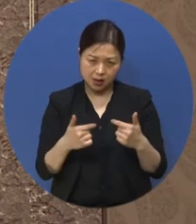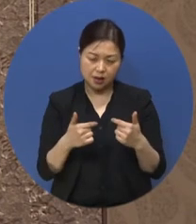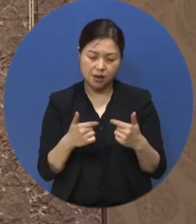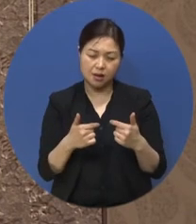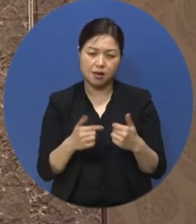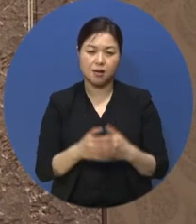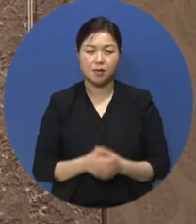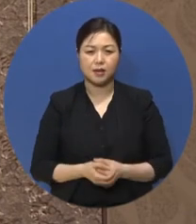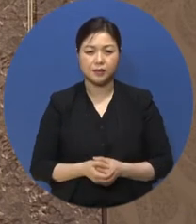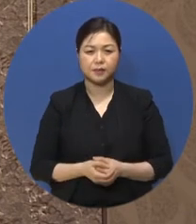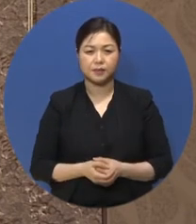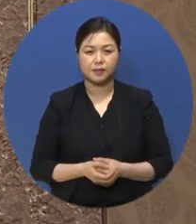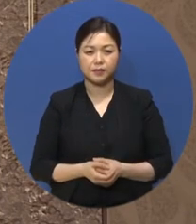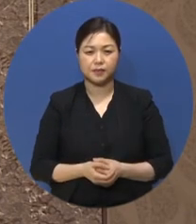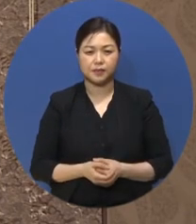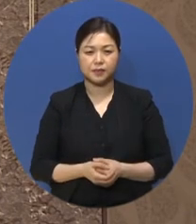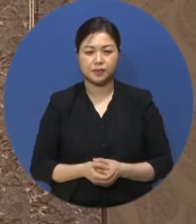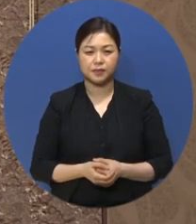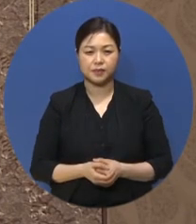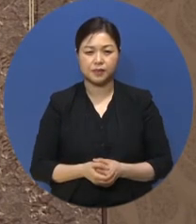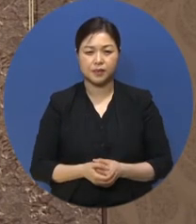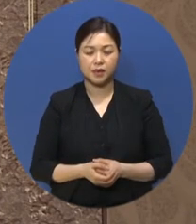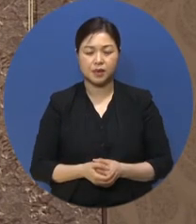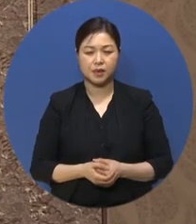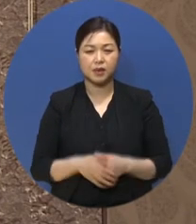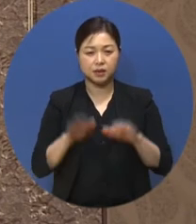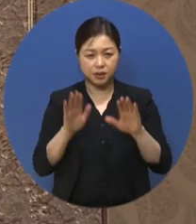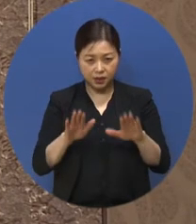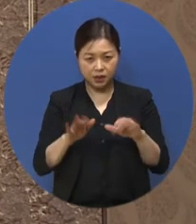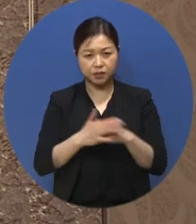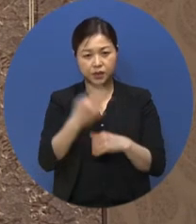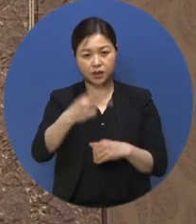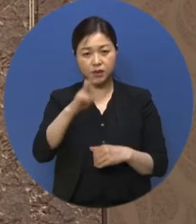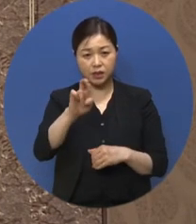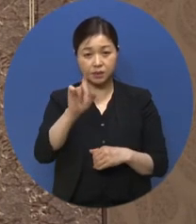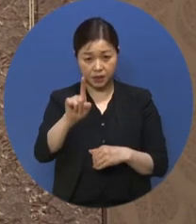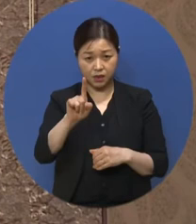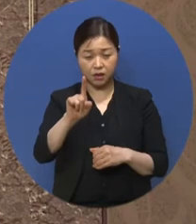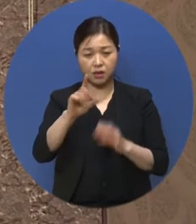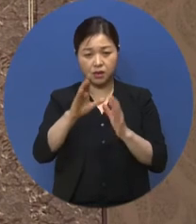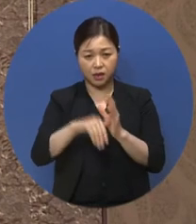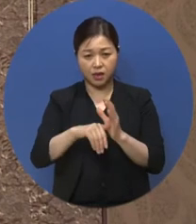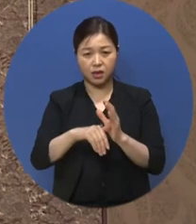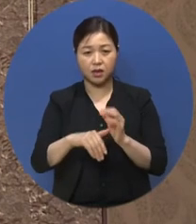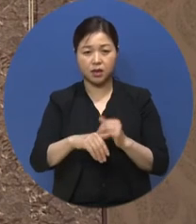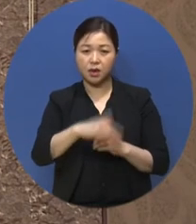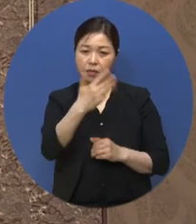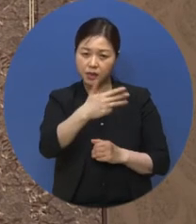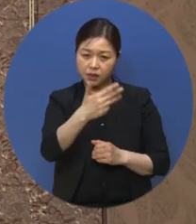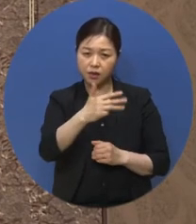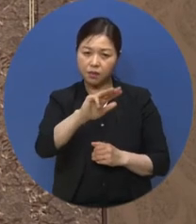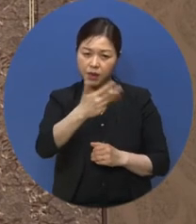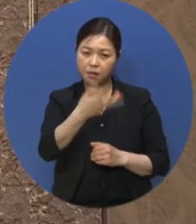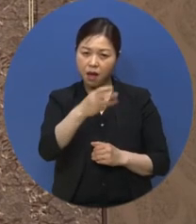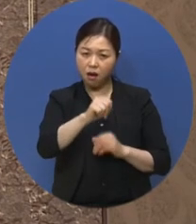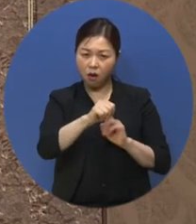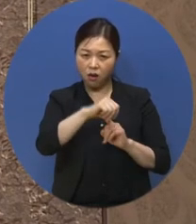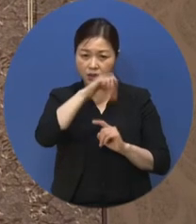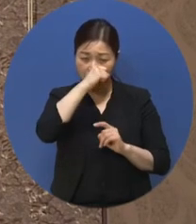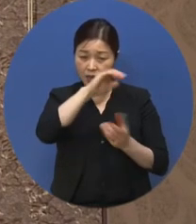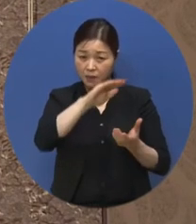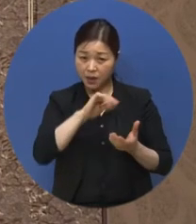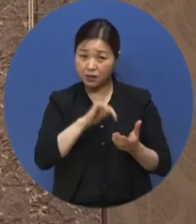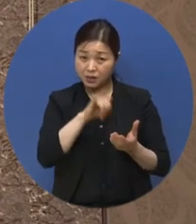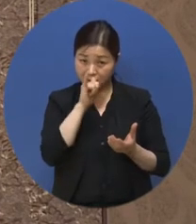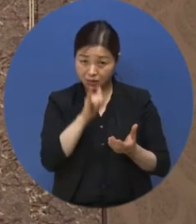보니까 8천억 지금 현재 저희가 2021년에 8천억 8,800억 정도 되거든요. 아.